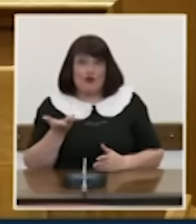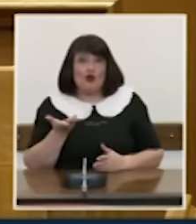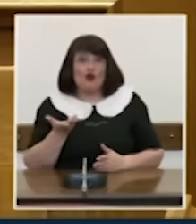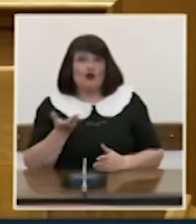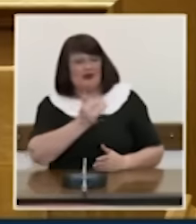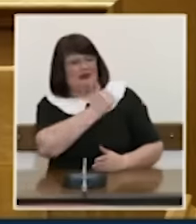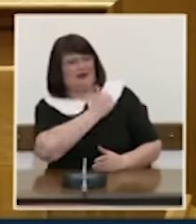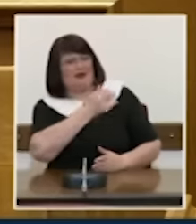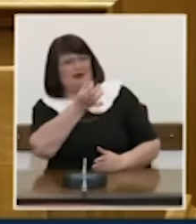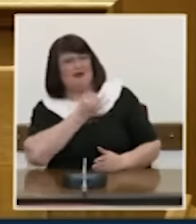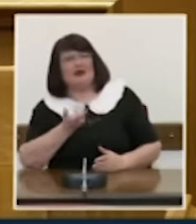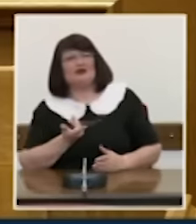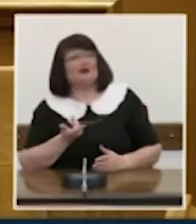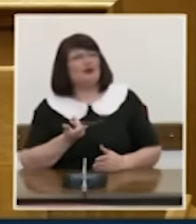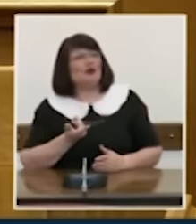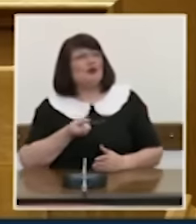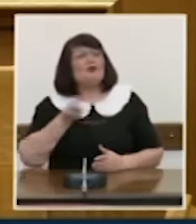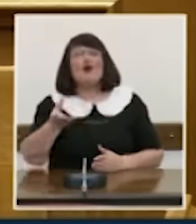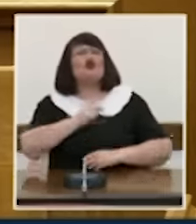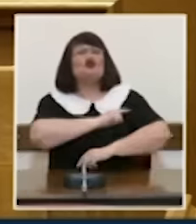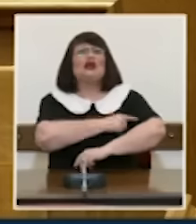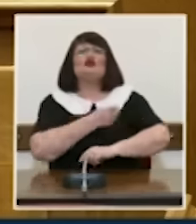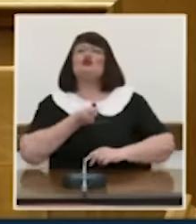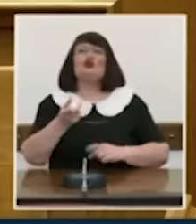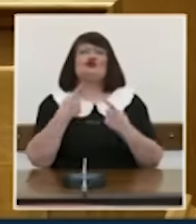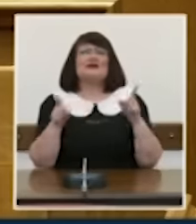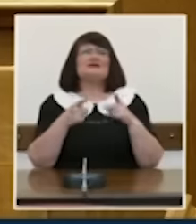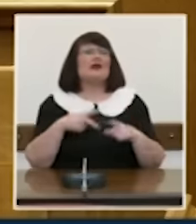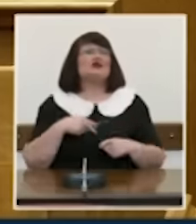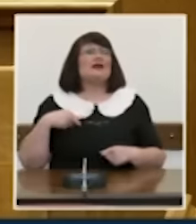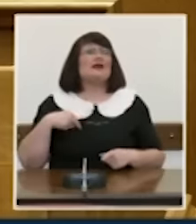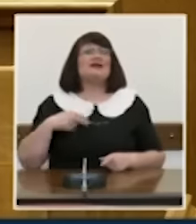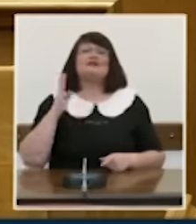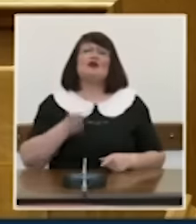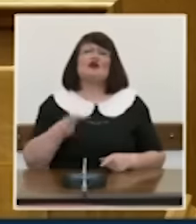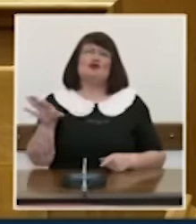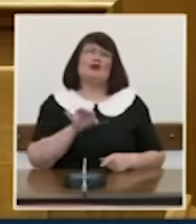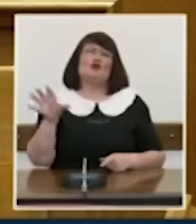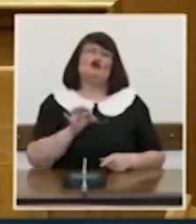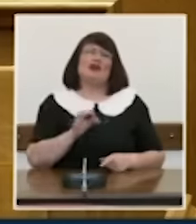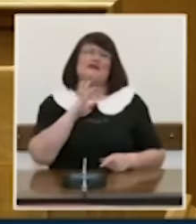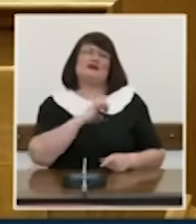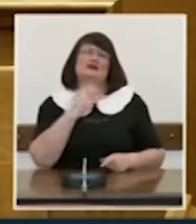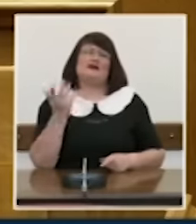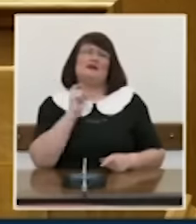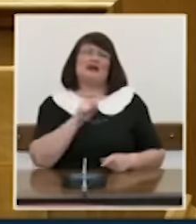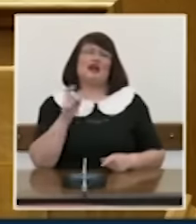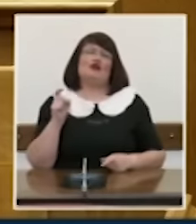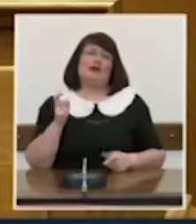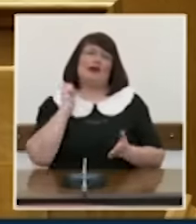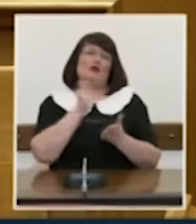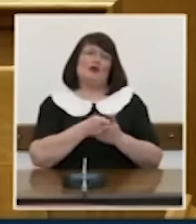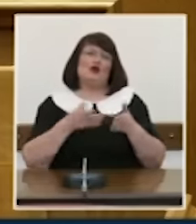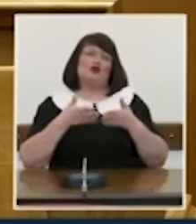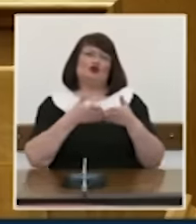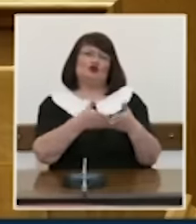μας πόσους γιατρούς, πόσους δασκάλους και καθηγητές θα μπορούσατε να προσλάβετε με αυτά τα χρήματα. Για να μην πιάσω τα Ραφάλ,